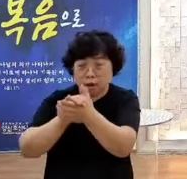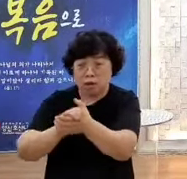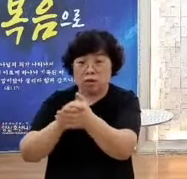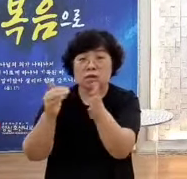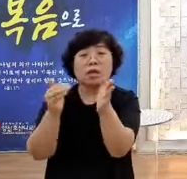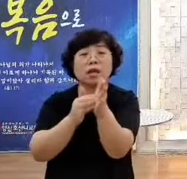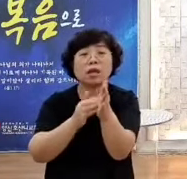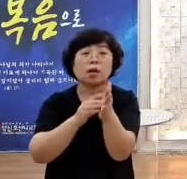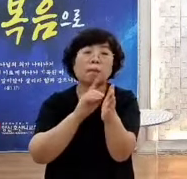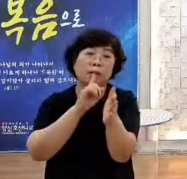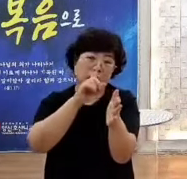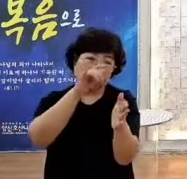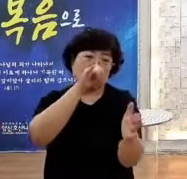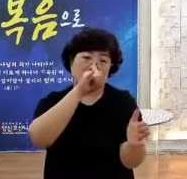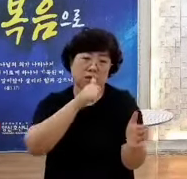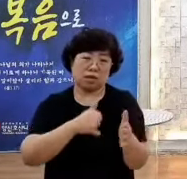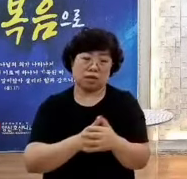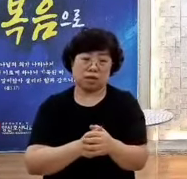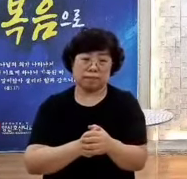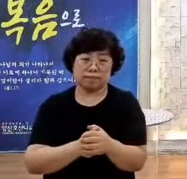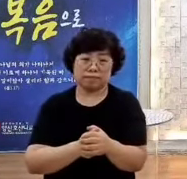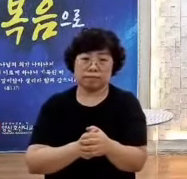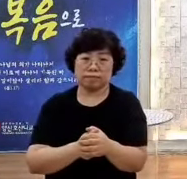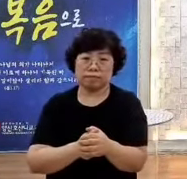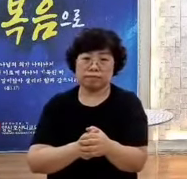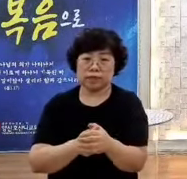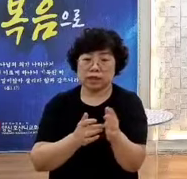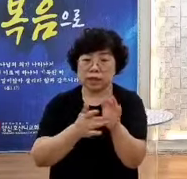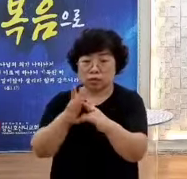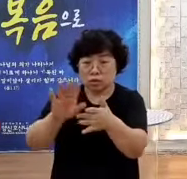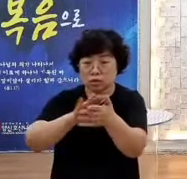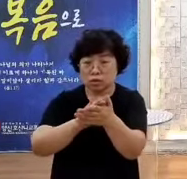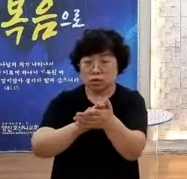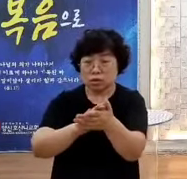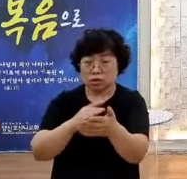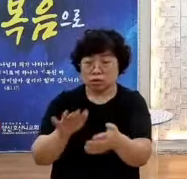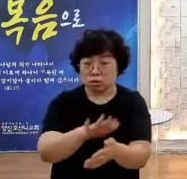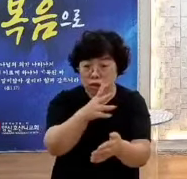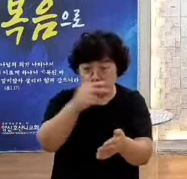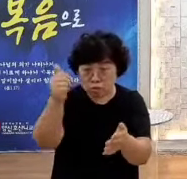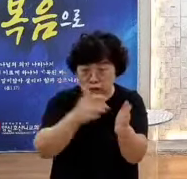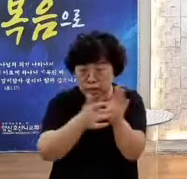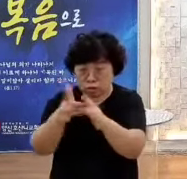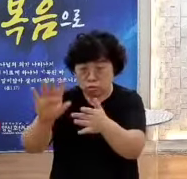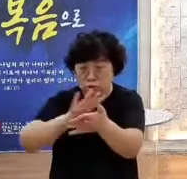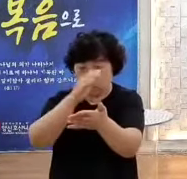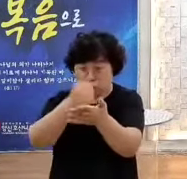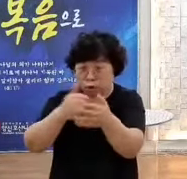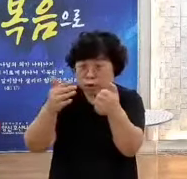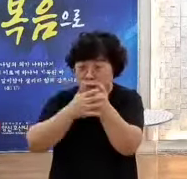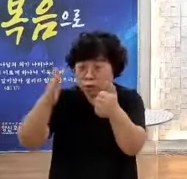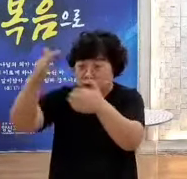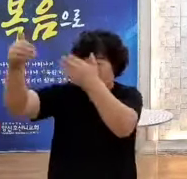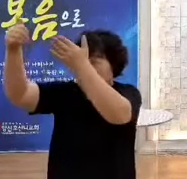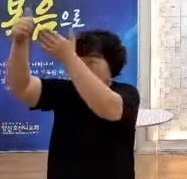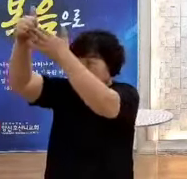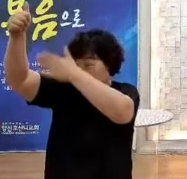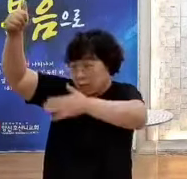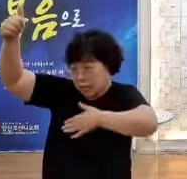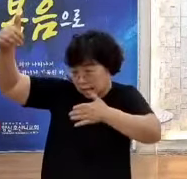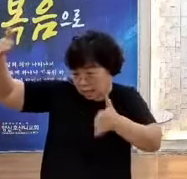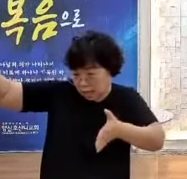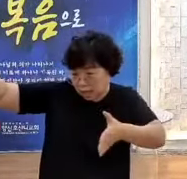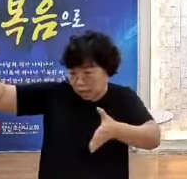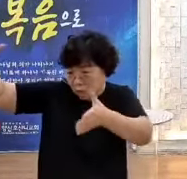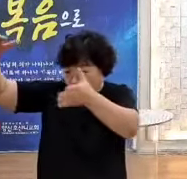하는 원뜻입니다. 하나님과 우리가 우리 주 예수 그리스도로 말미암아 우리는 하나님과 화평하게